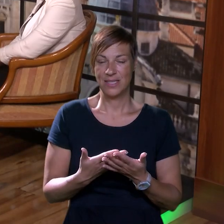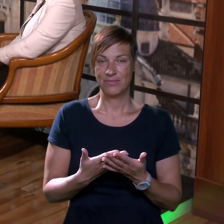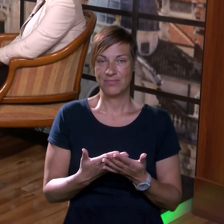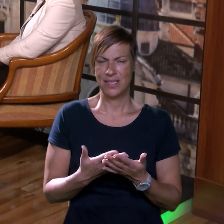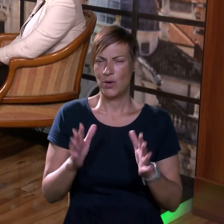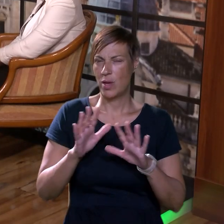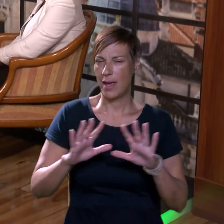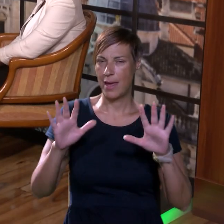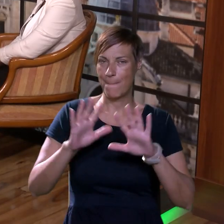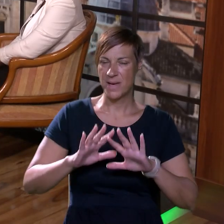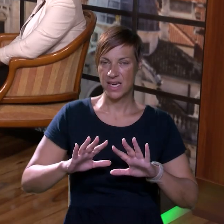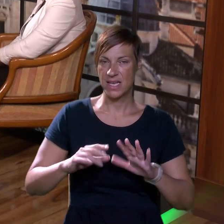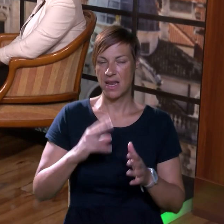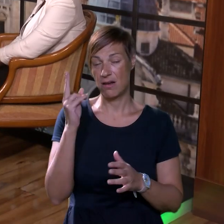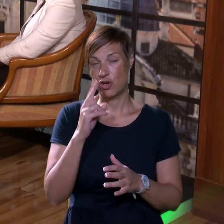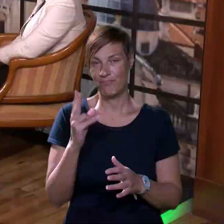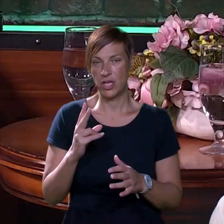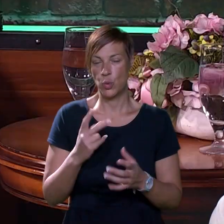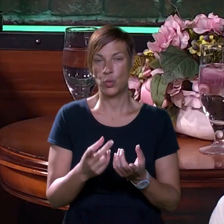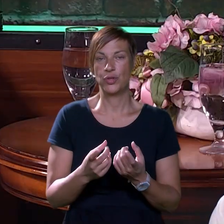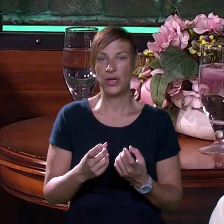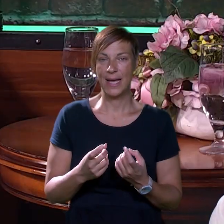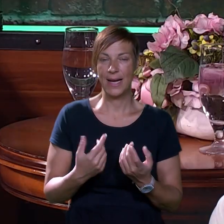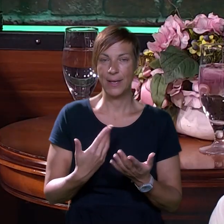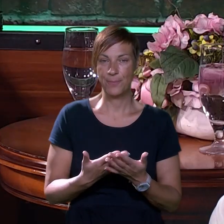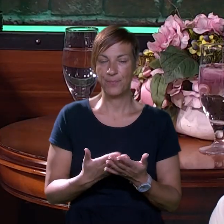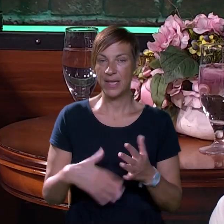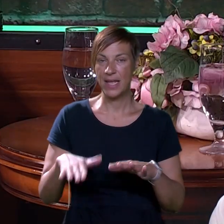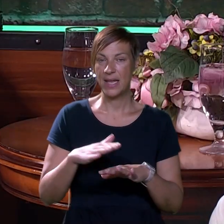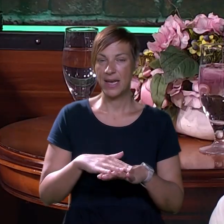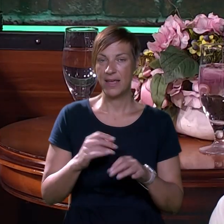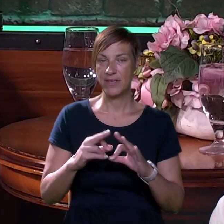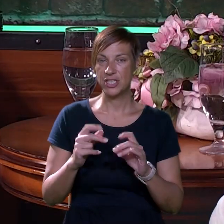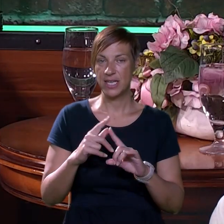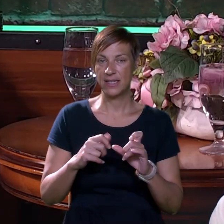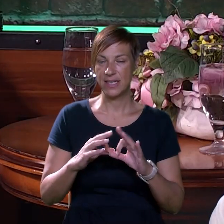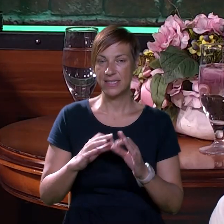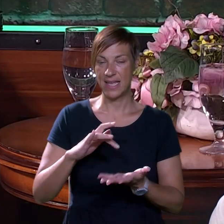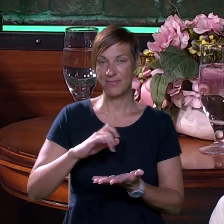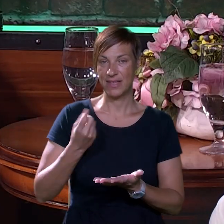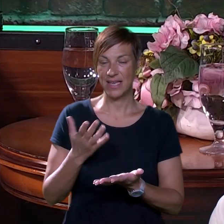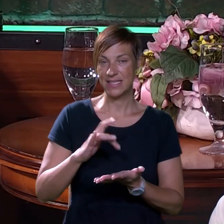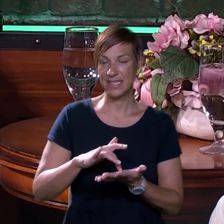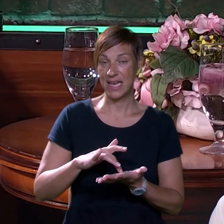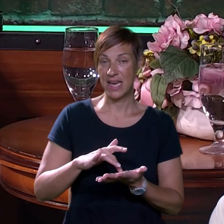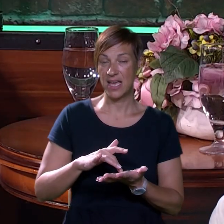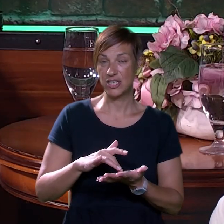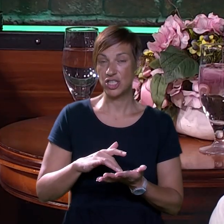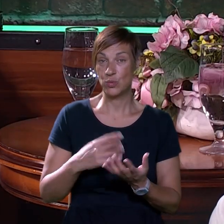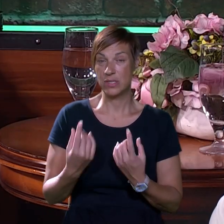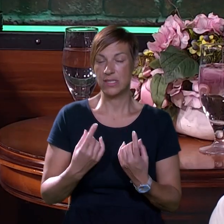djeluje imaginarno ili ludo, ali i najveći ateista kad se nađe u nekakvoj